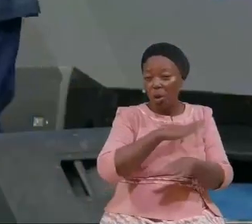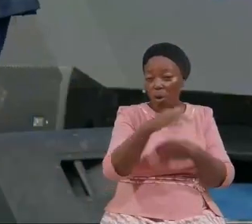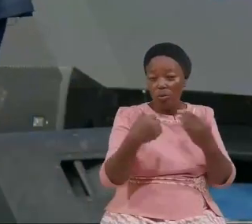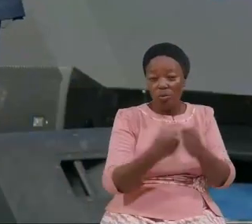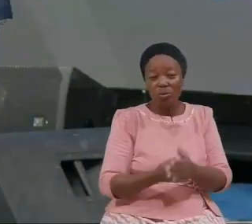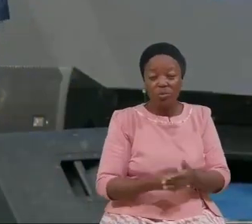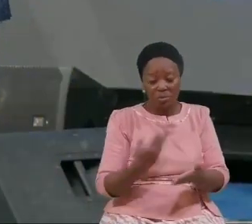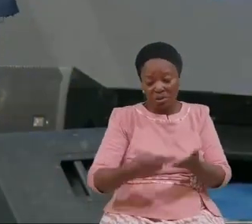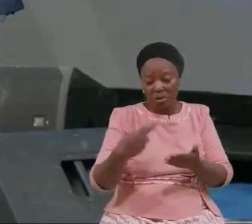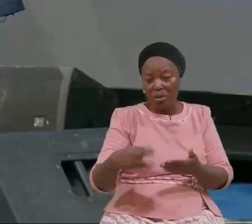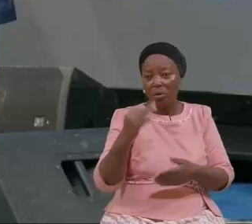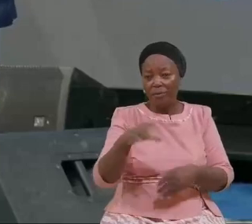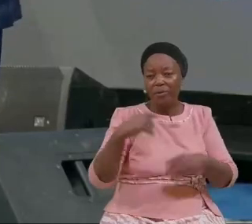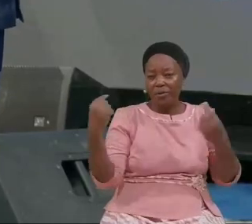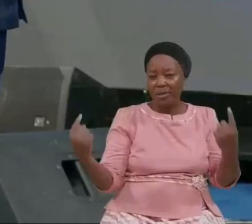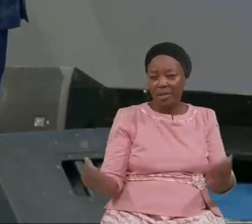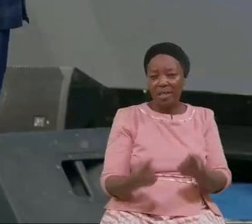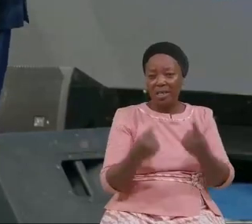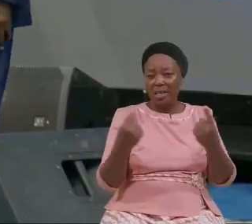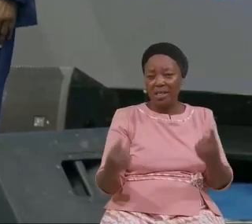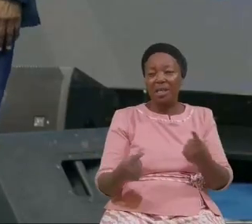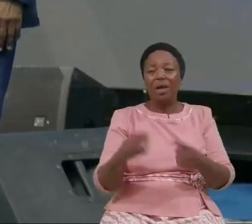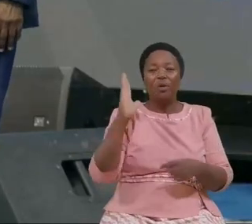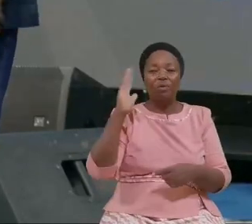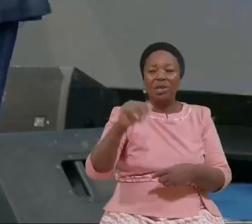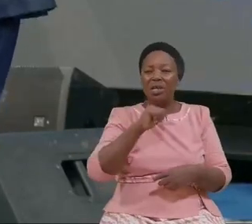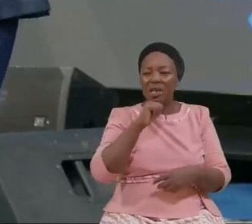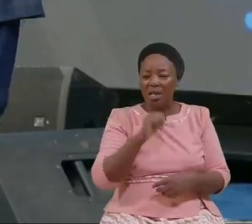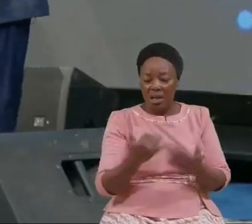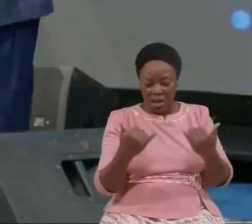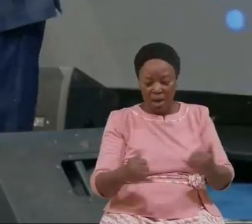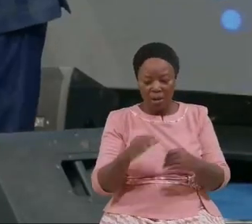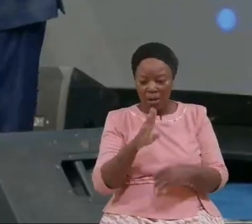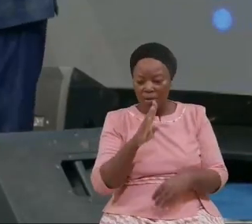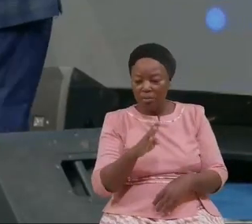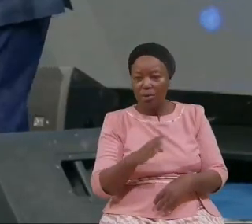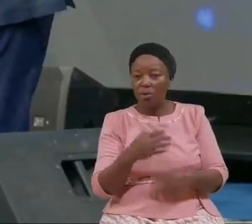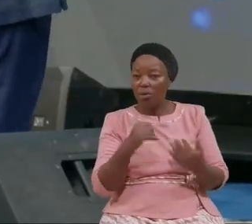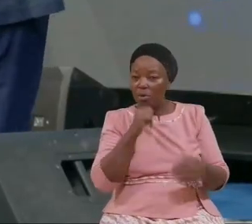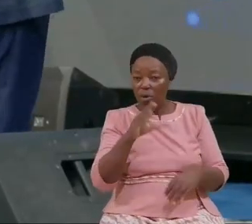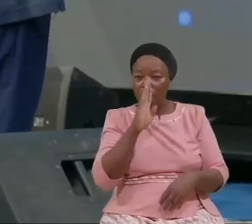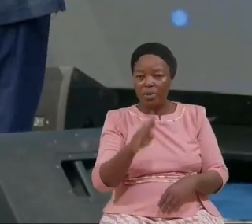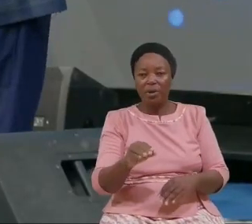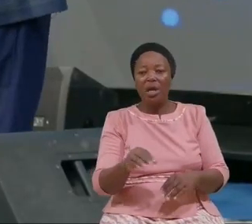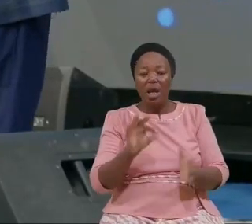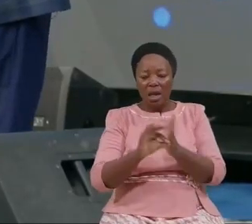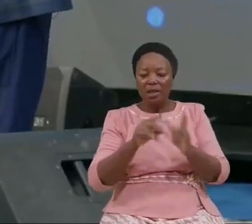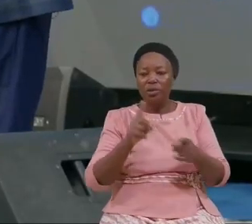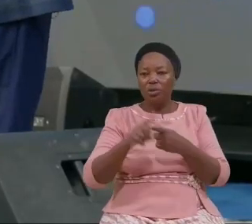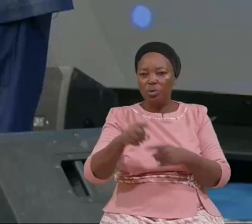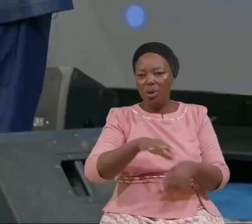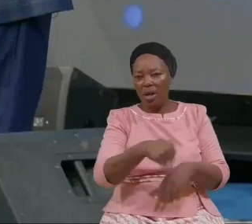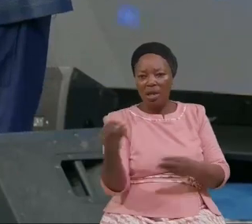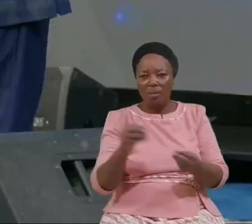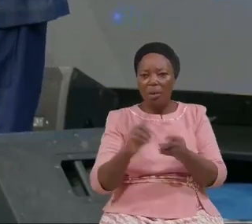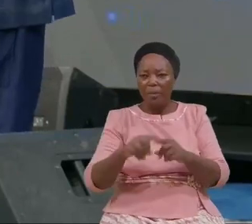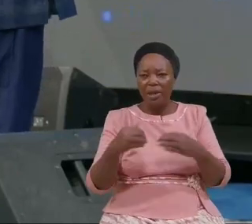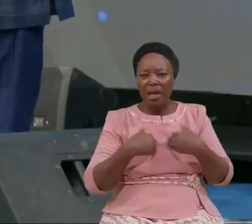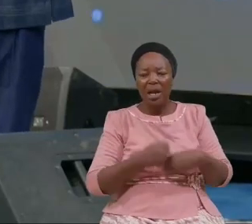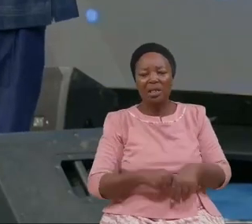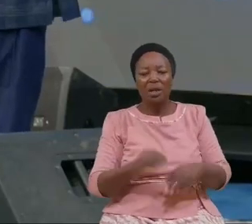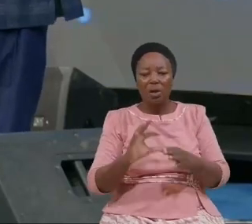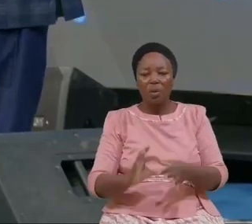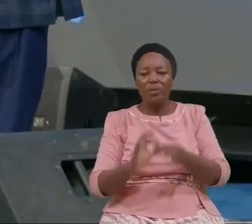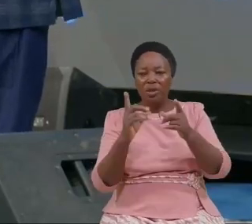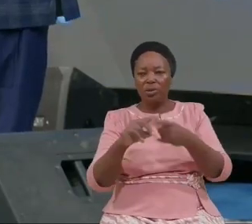conséquences de tes conférences de te seront point imputés et il a confié il a mis en